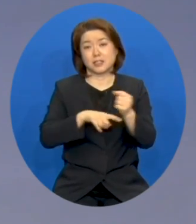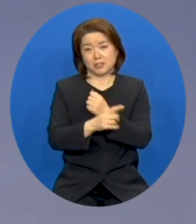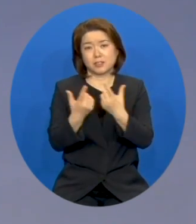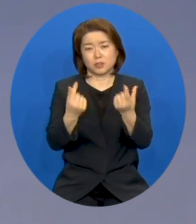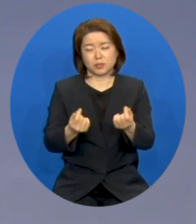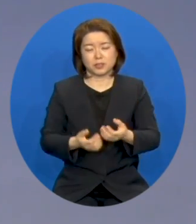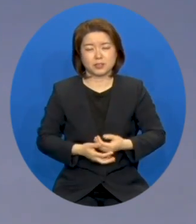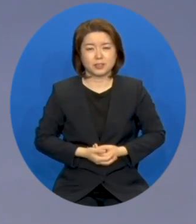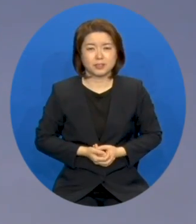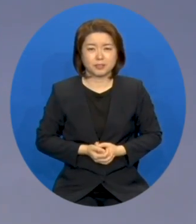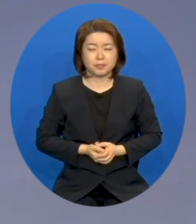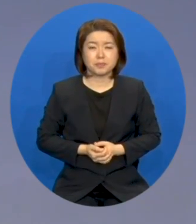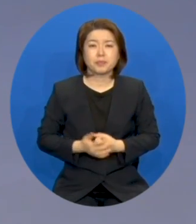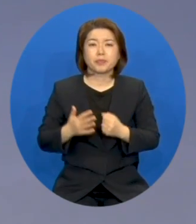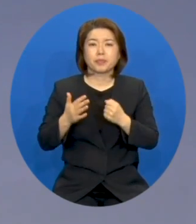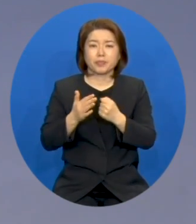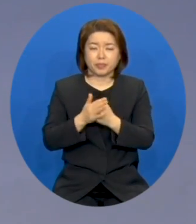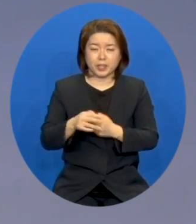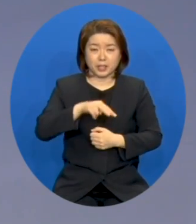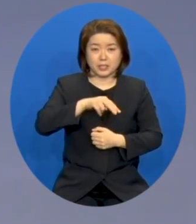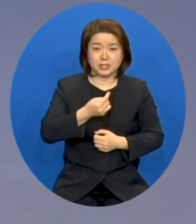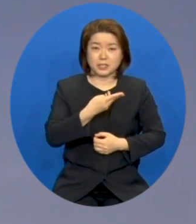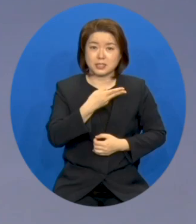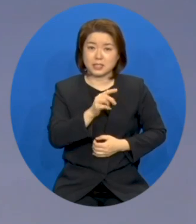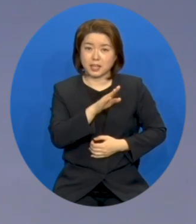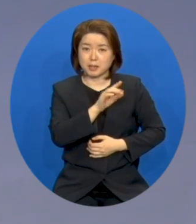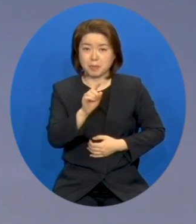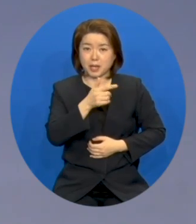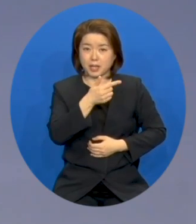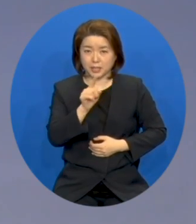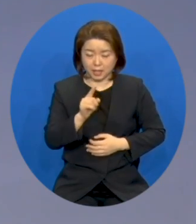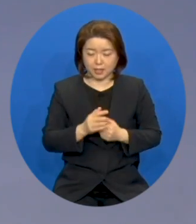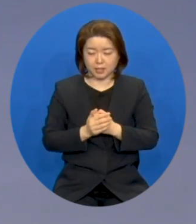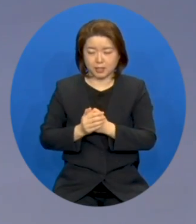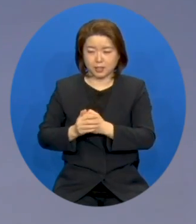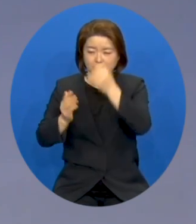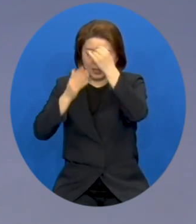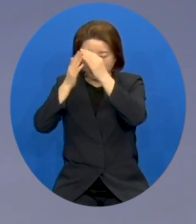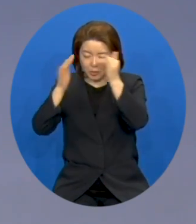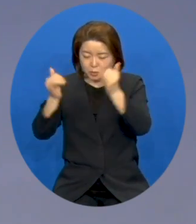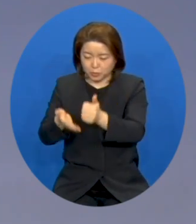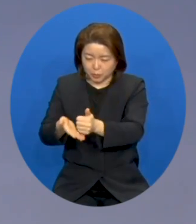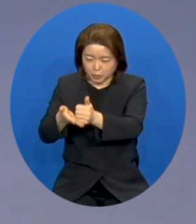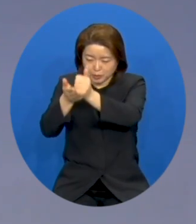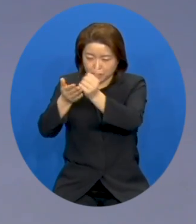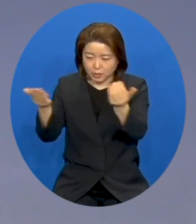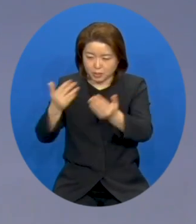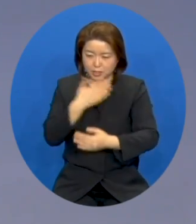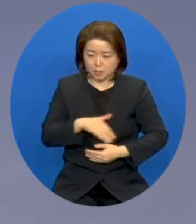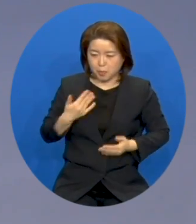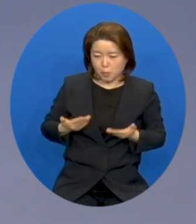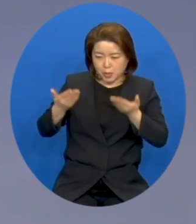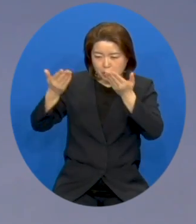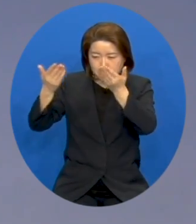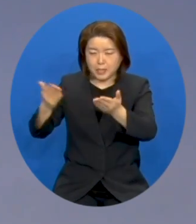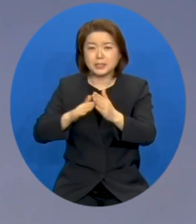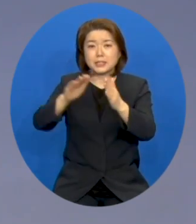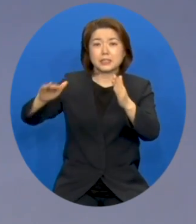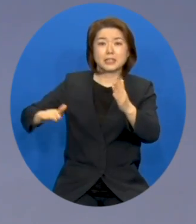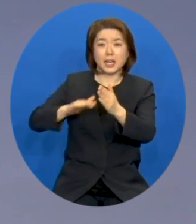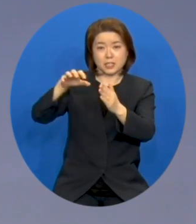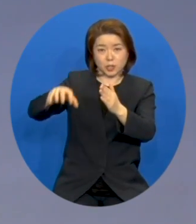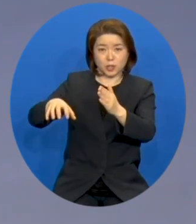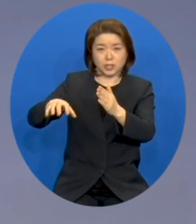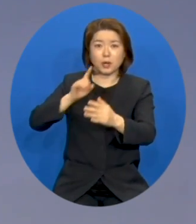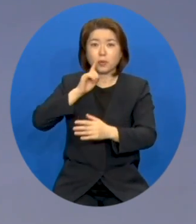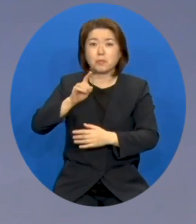뜻입니다. 그래서 스데바나를 성도들을 섬기는 일에 몸을 바친 가정입니다. 이렇게 표현을